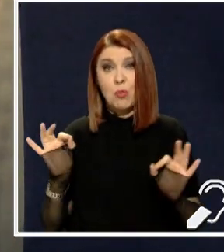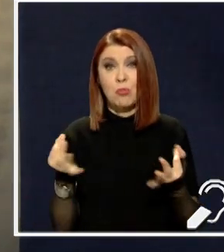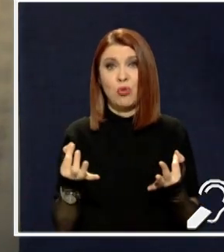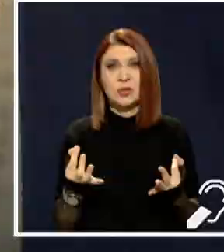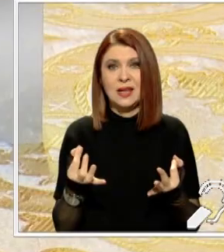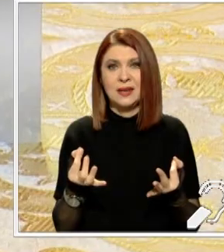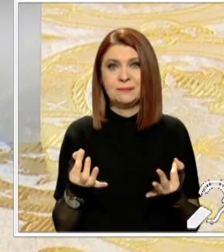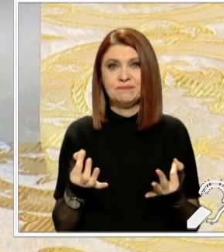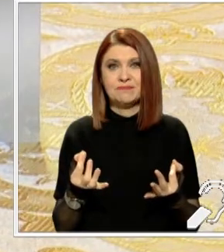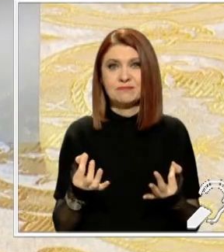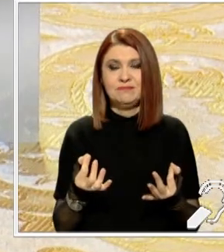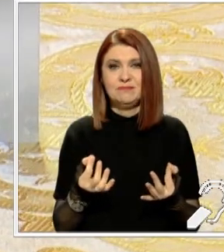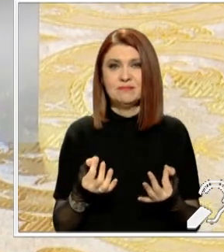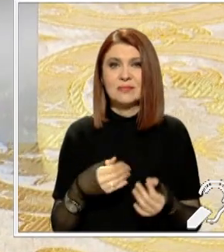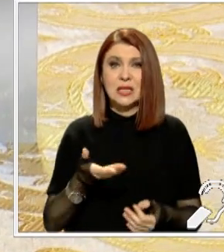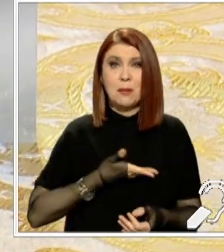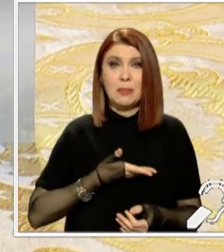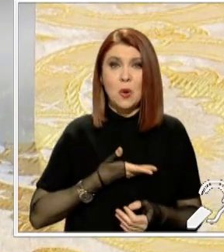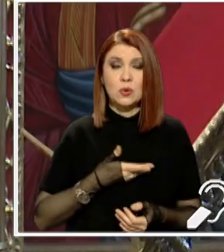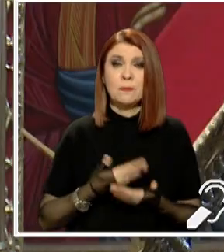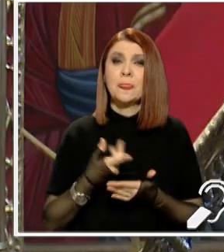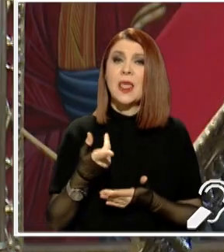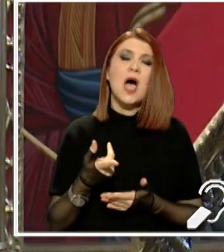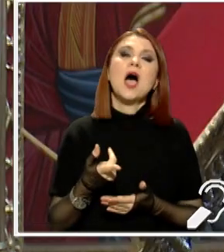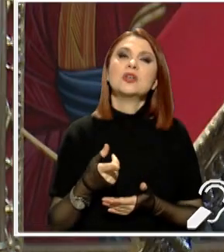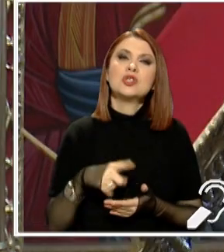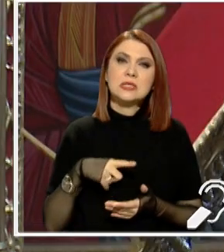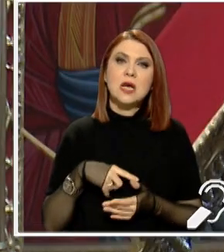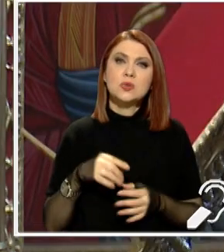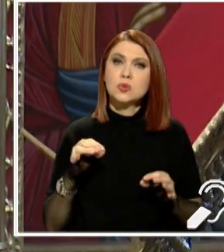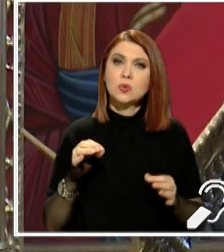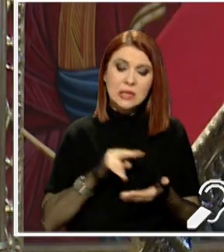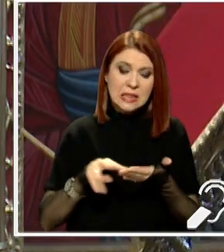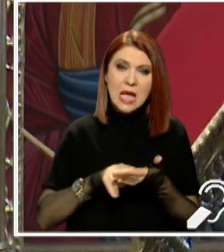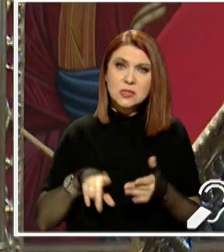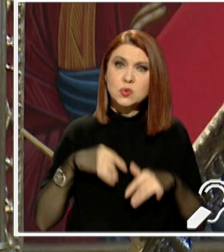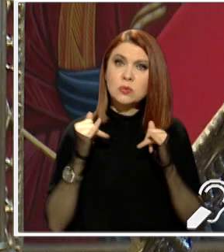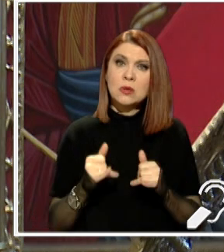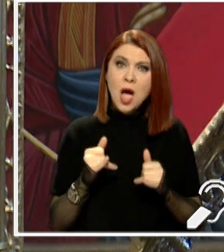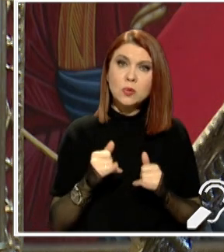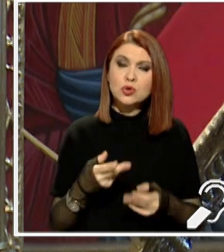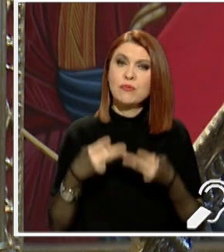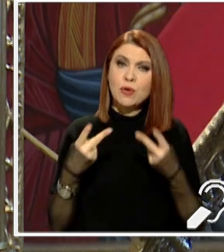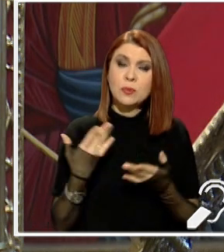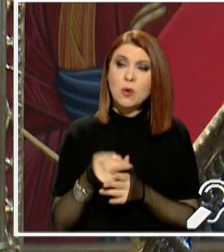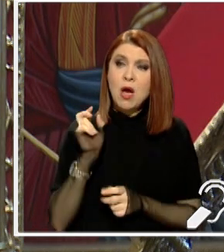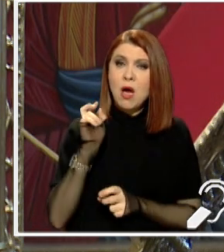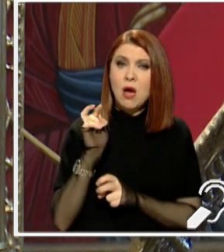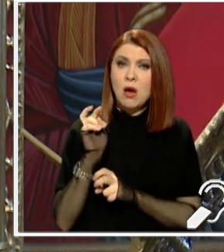de misionar. Aceste texte sunt de actualitate și valoroase în sine pentru că